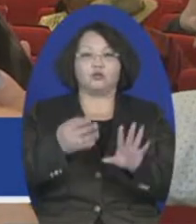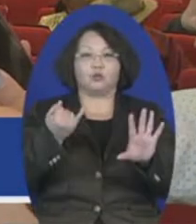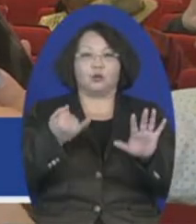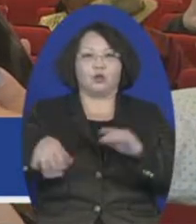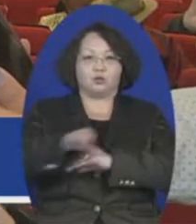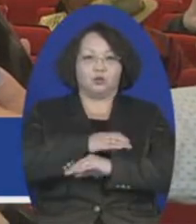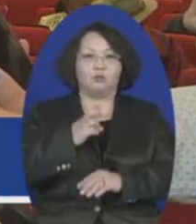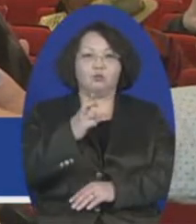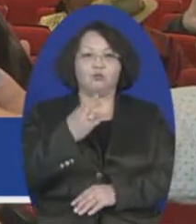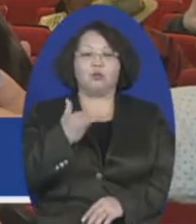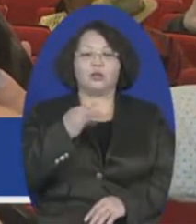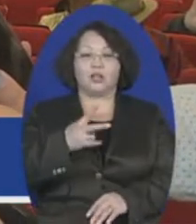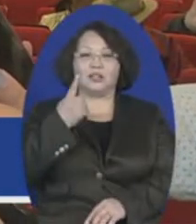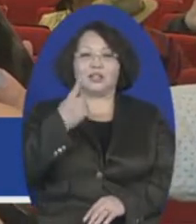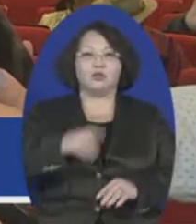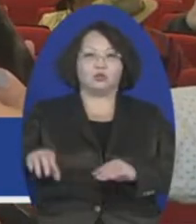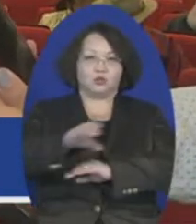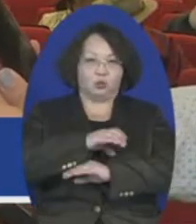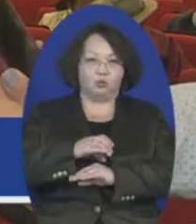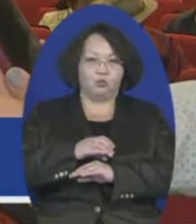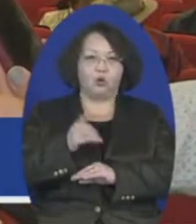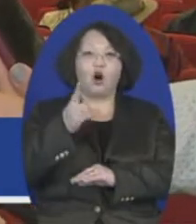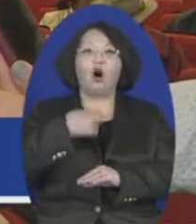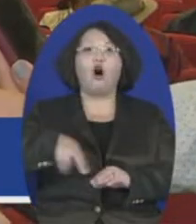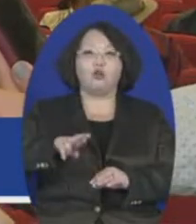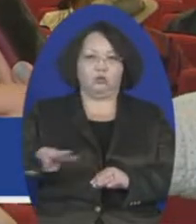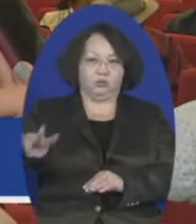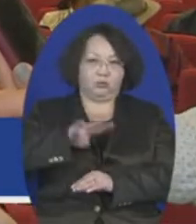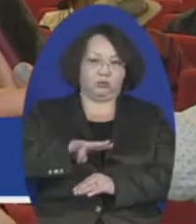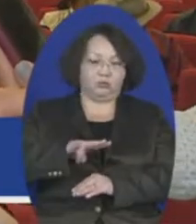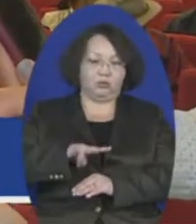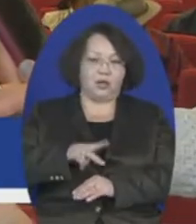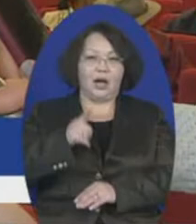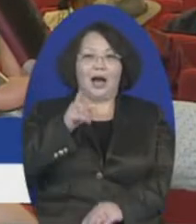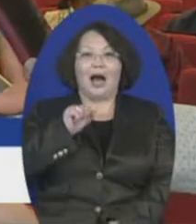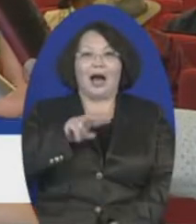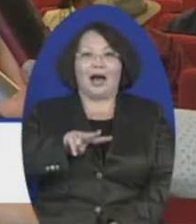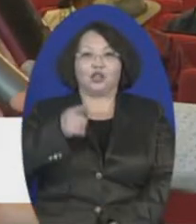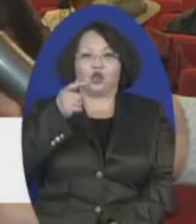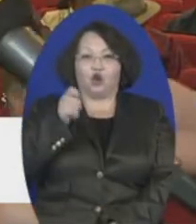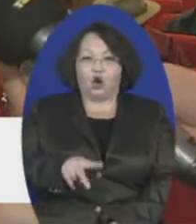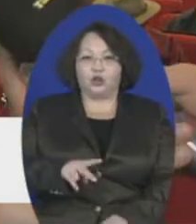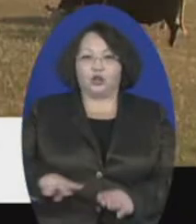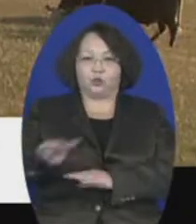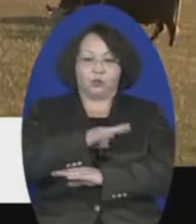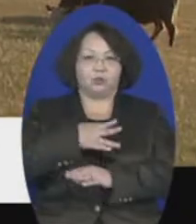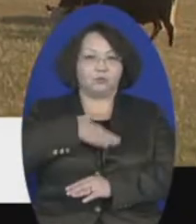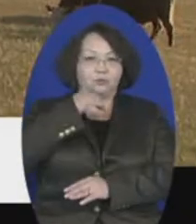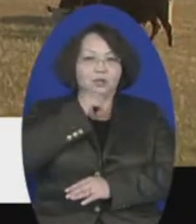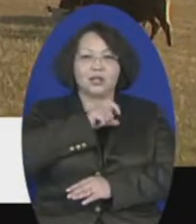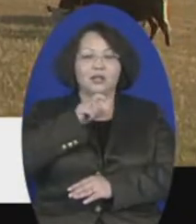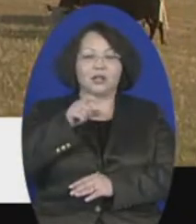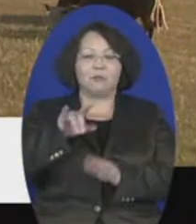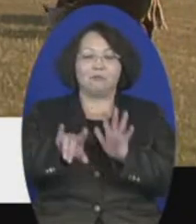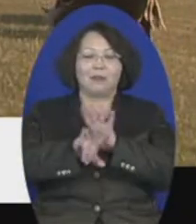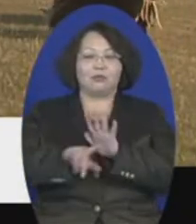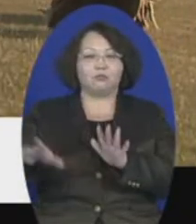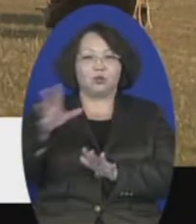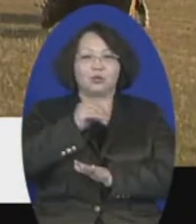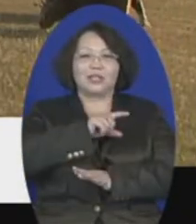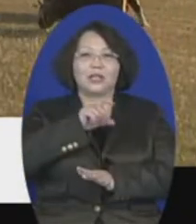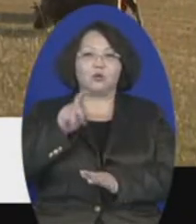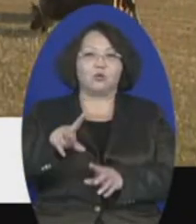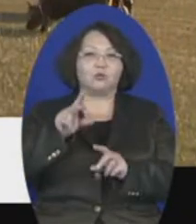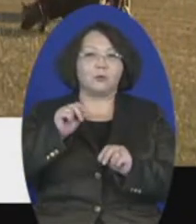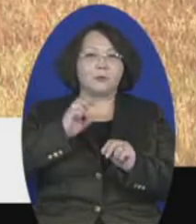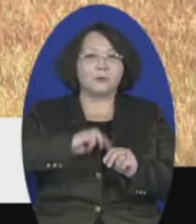булганы 1 сум хойд хэсэгтээ мөн халах голын бүс нутгийн оройныг эрүүл бүс болгоно. Манай улс олон улсын хорионд байдаг